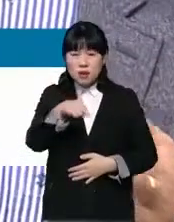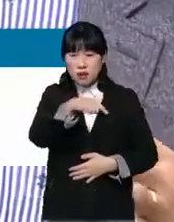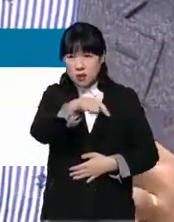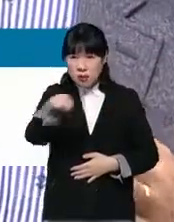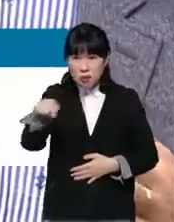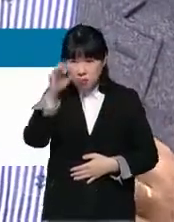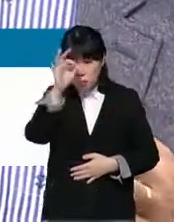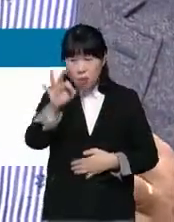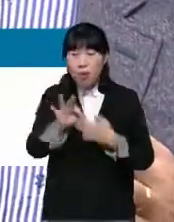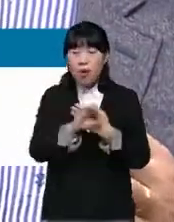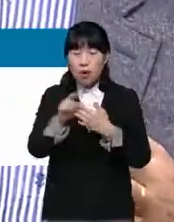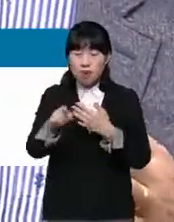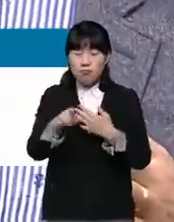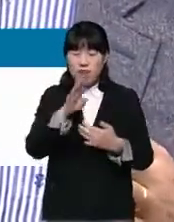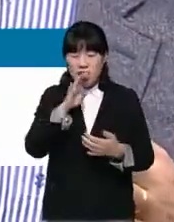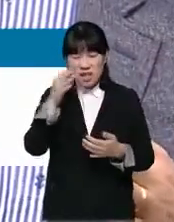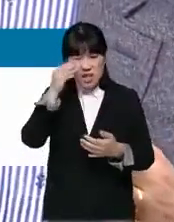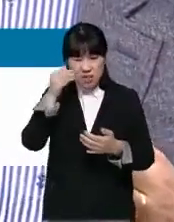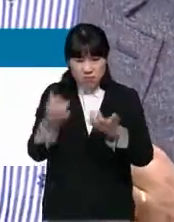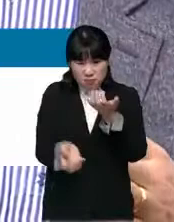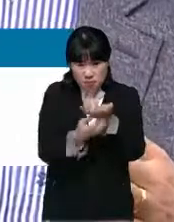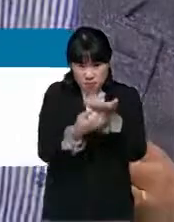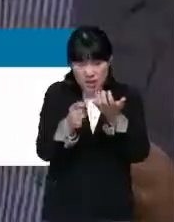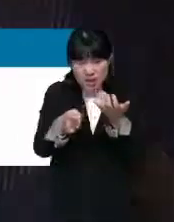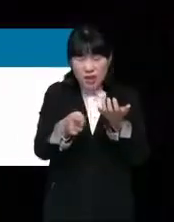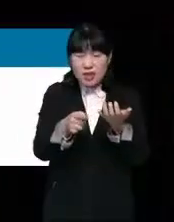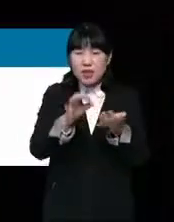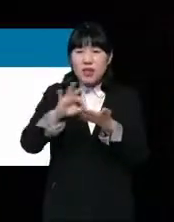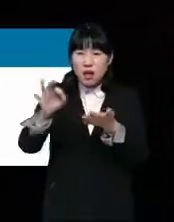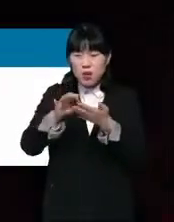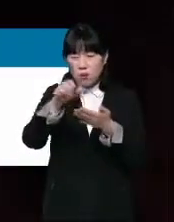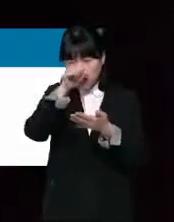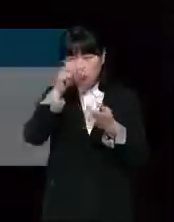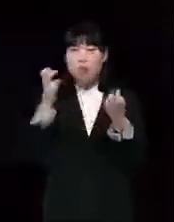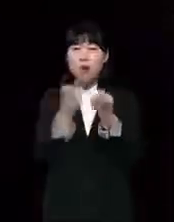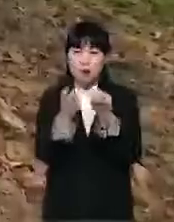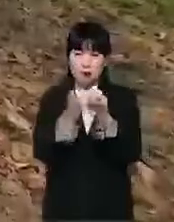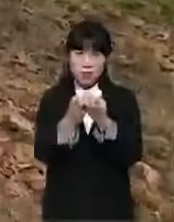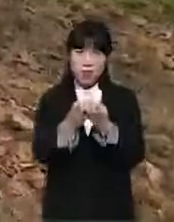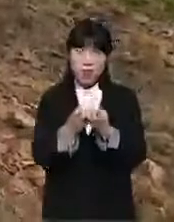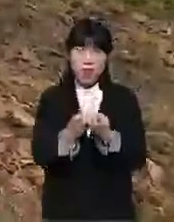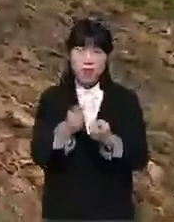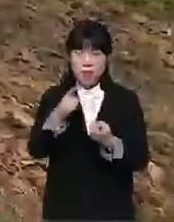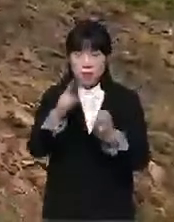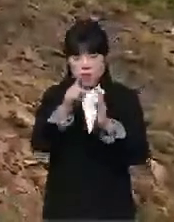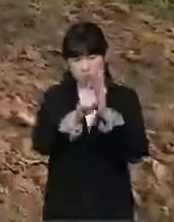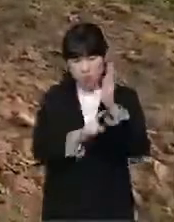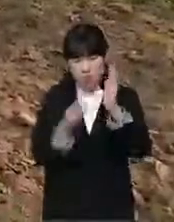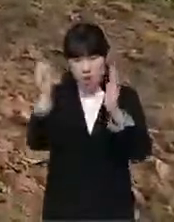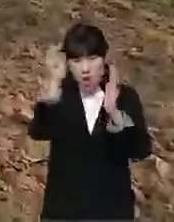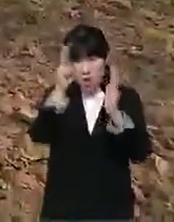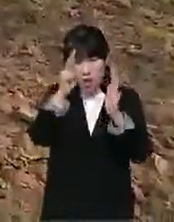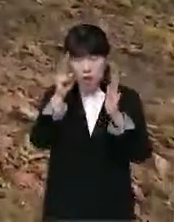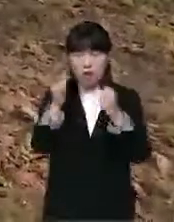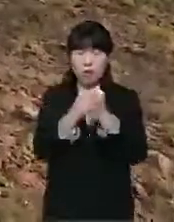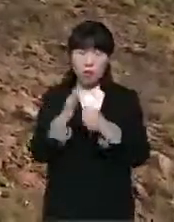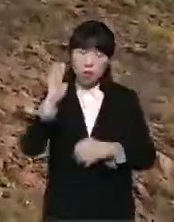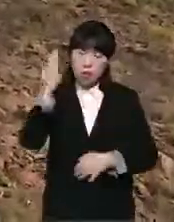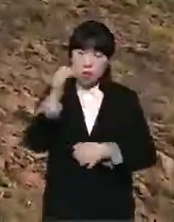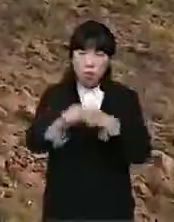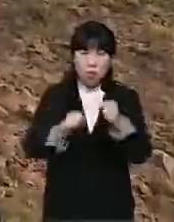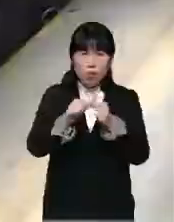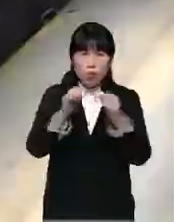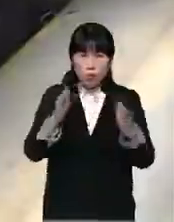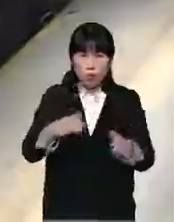가장 실제적으로 적용할 수 있는 좋은 방법입니다 급격한 기후 변화로 최근 5년간